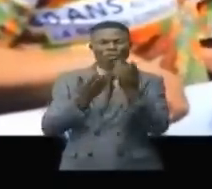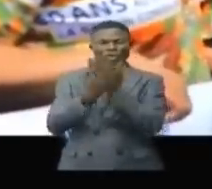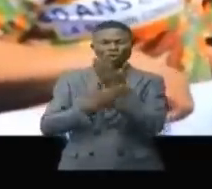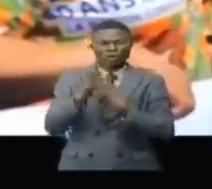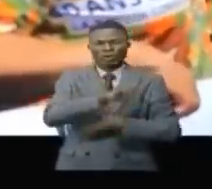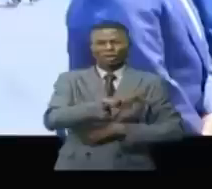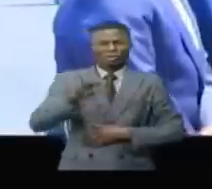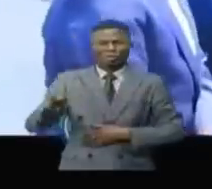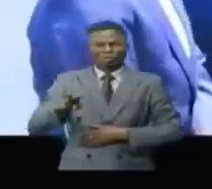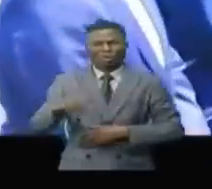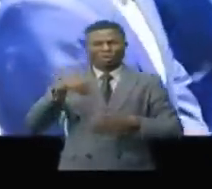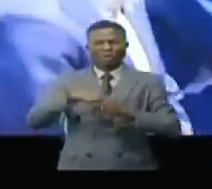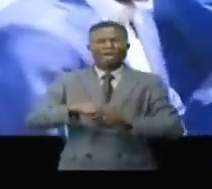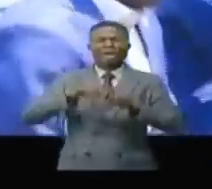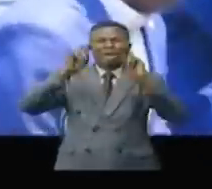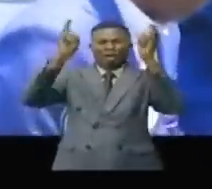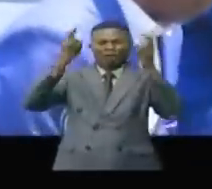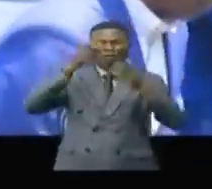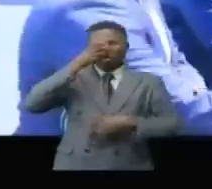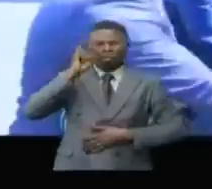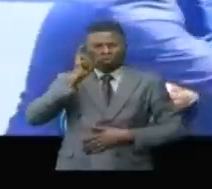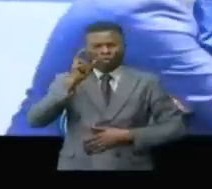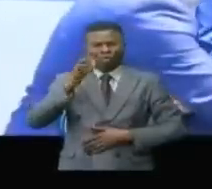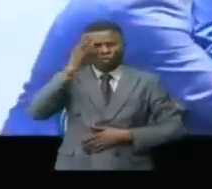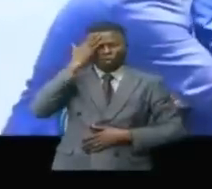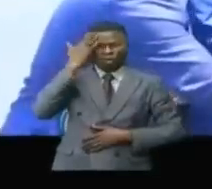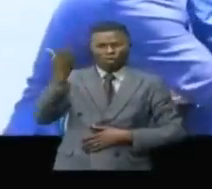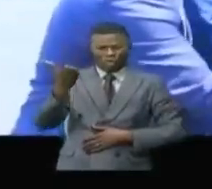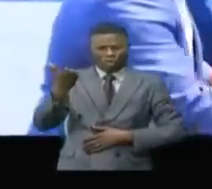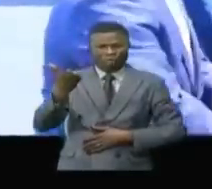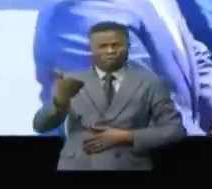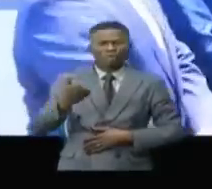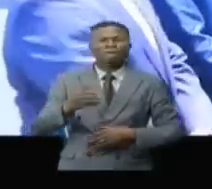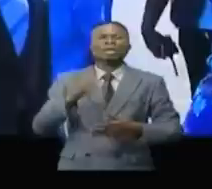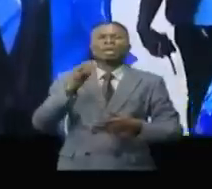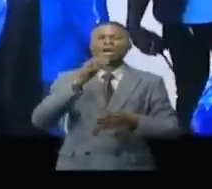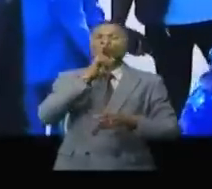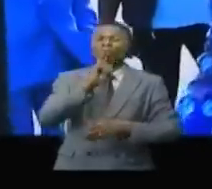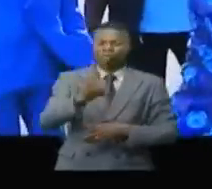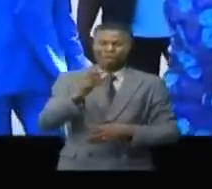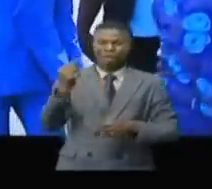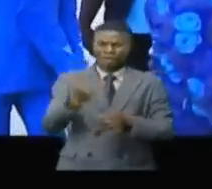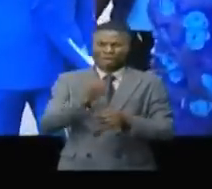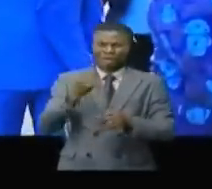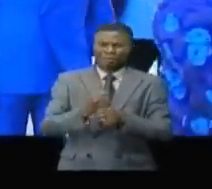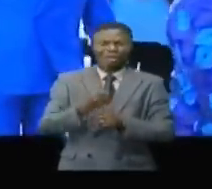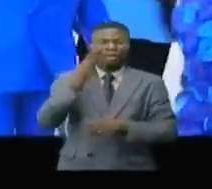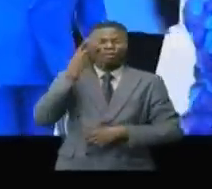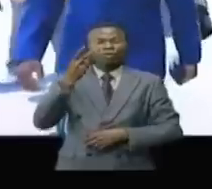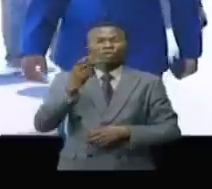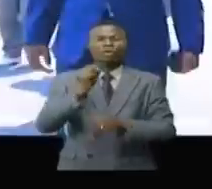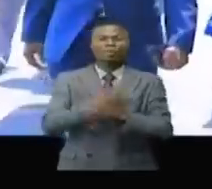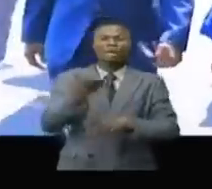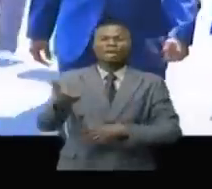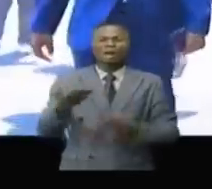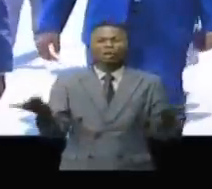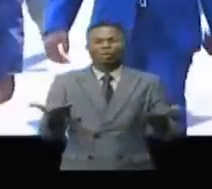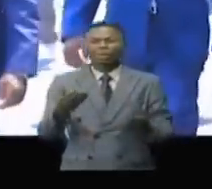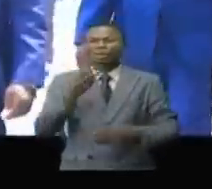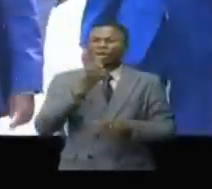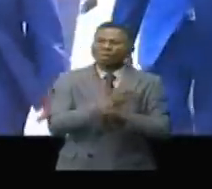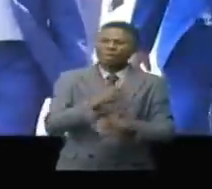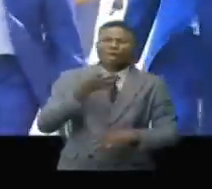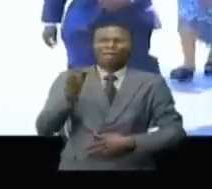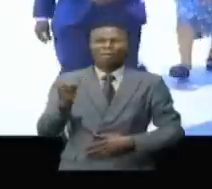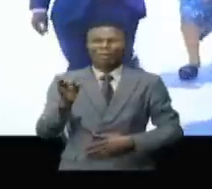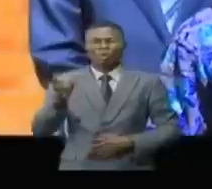province du Nord Kivu, sous état de siège. Question de s'assurer de la matérialisation de la vision du président de la République, Félix-Antoine Tshisekedi Tshilombo,